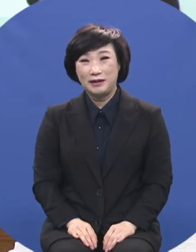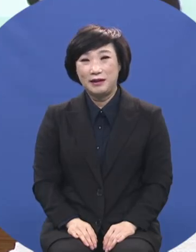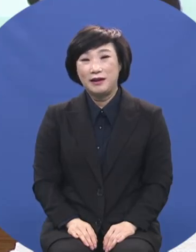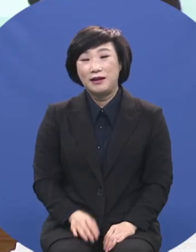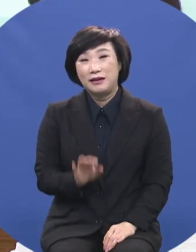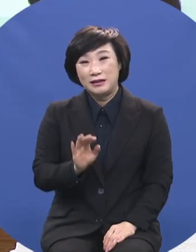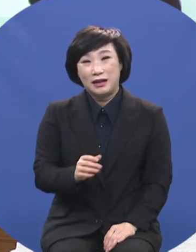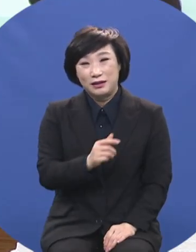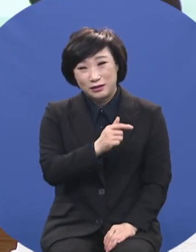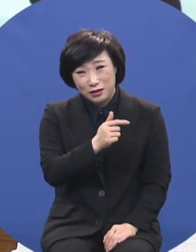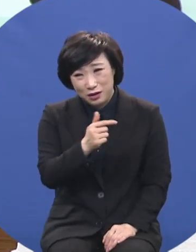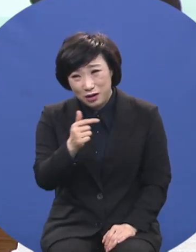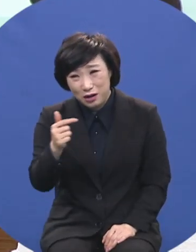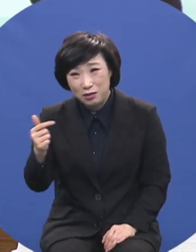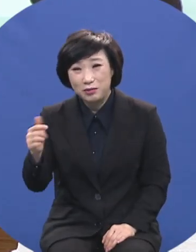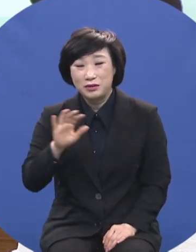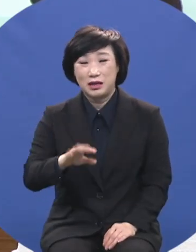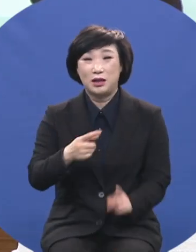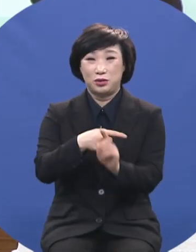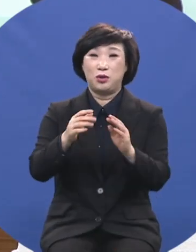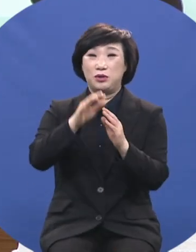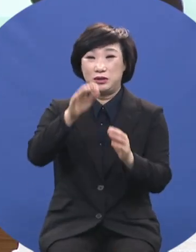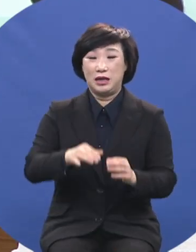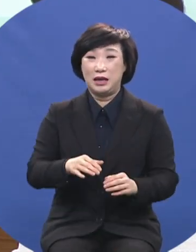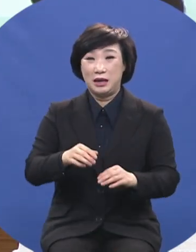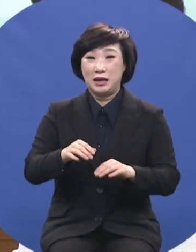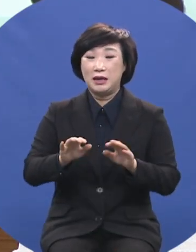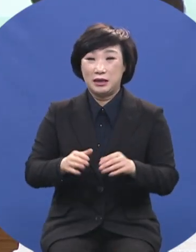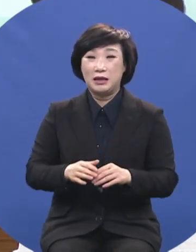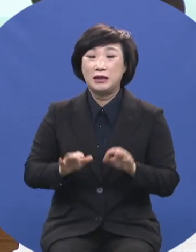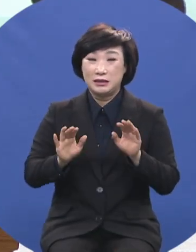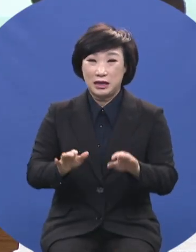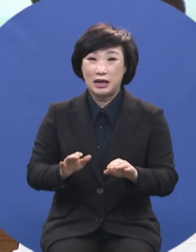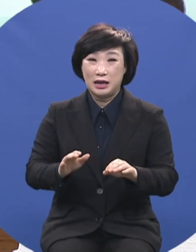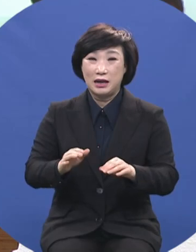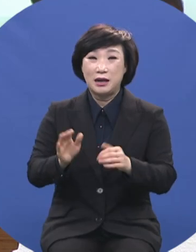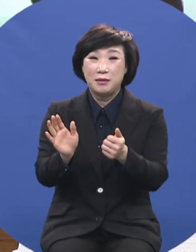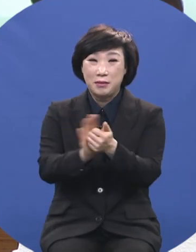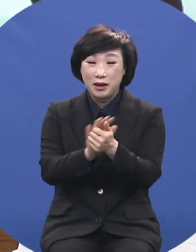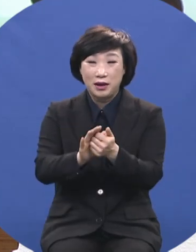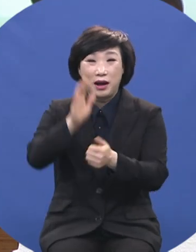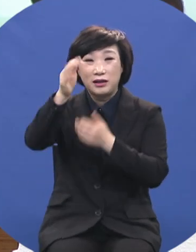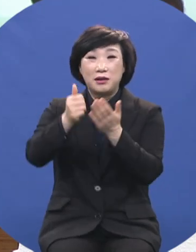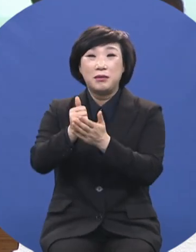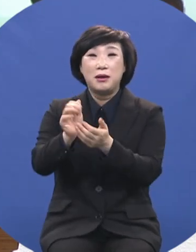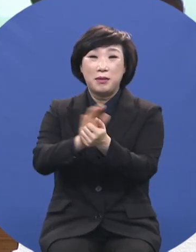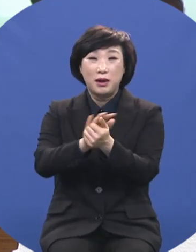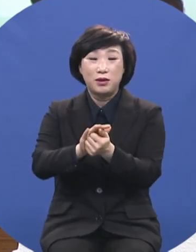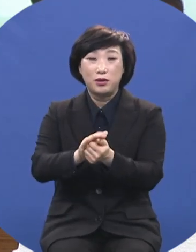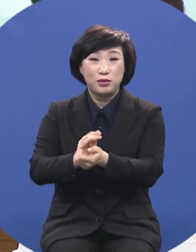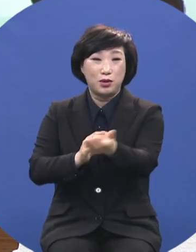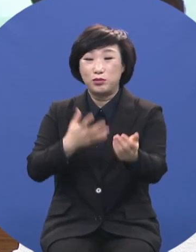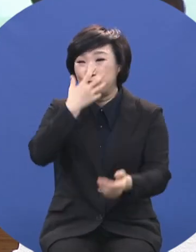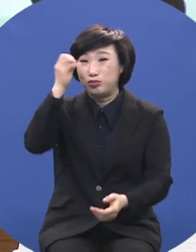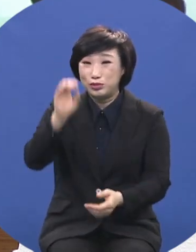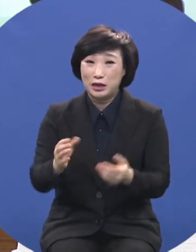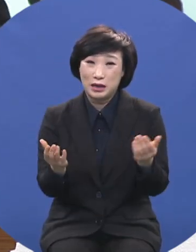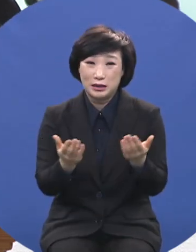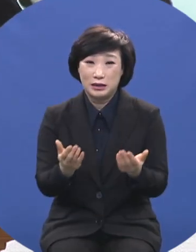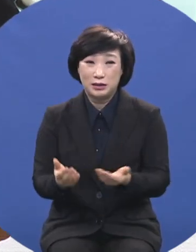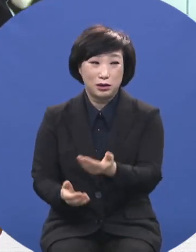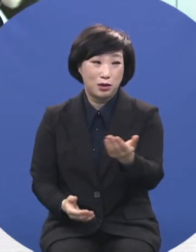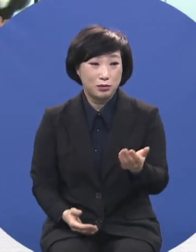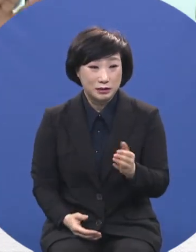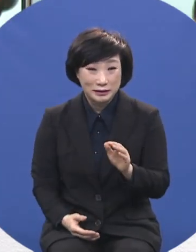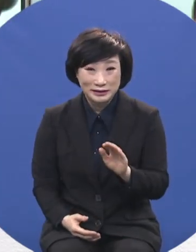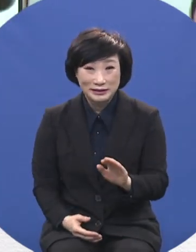너무 교회의 호의, 하나님의 호의를 무시하는 거예요. 그